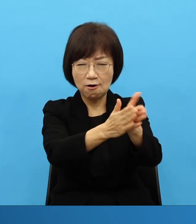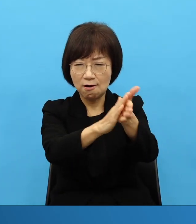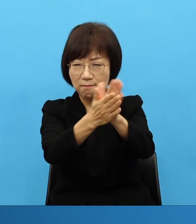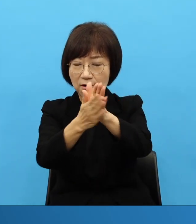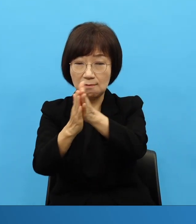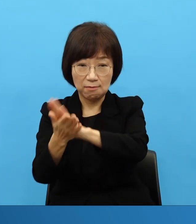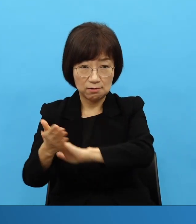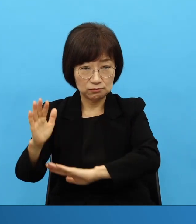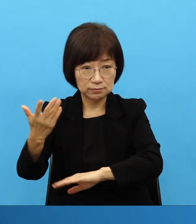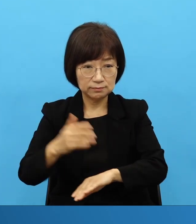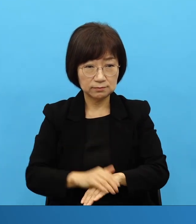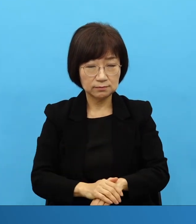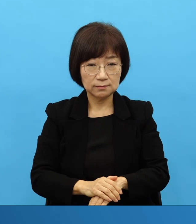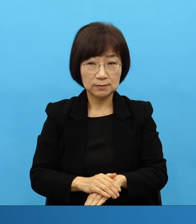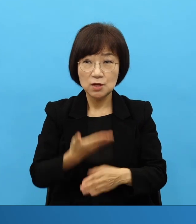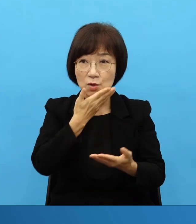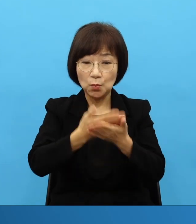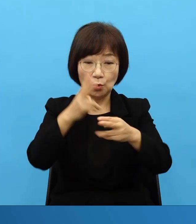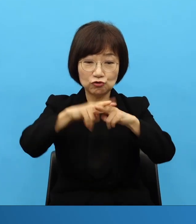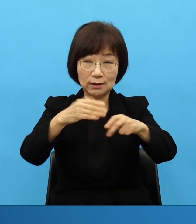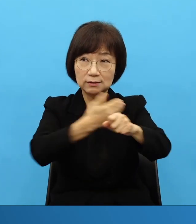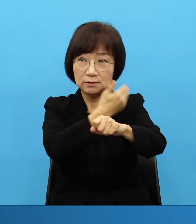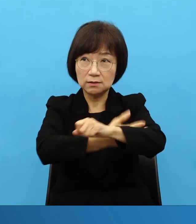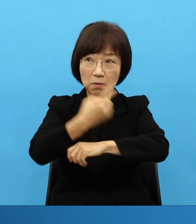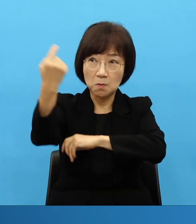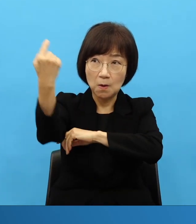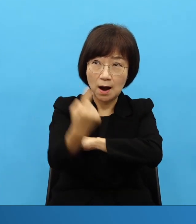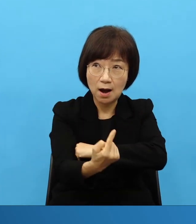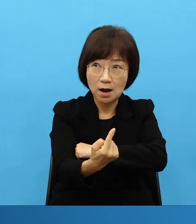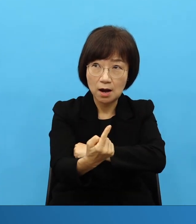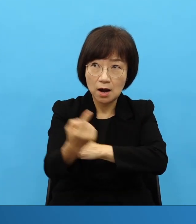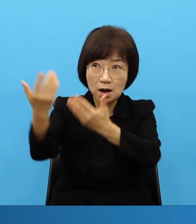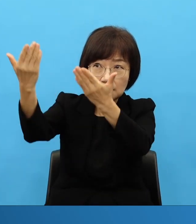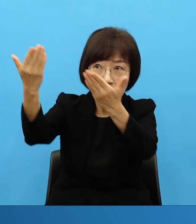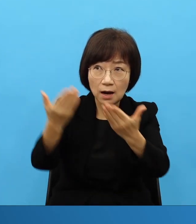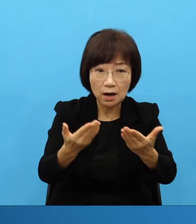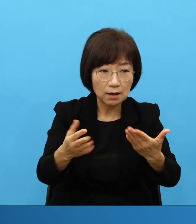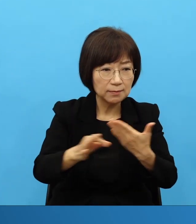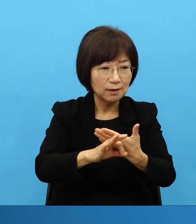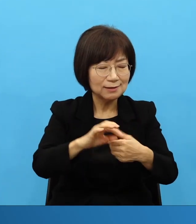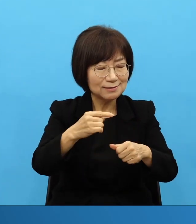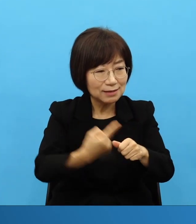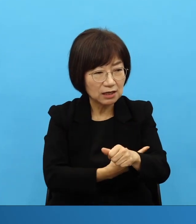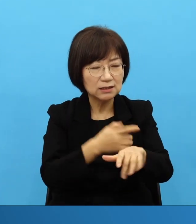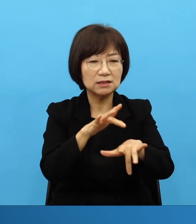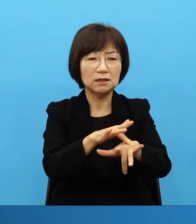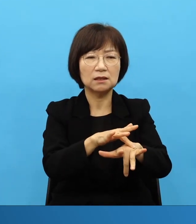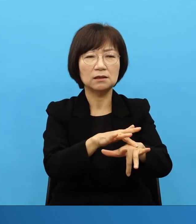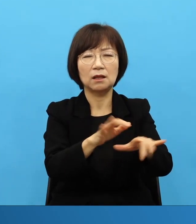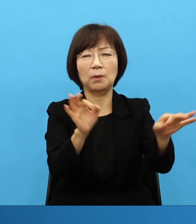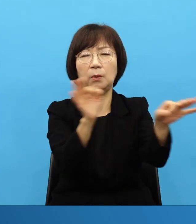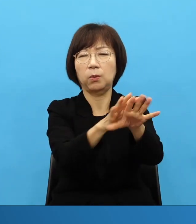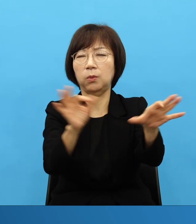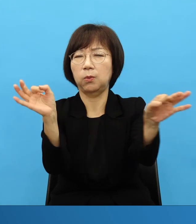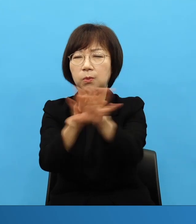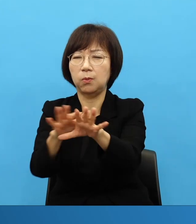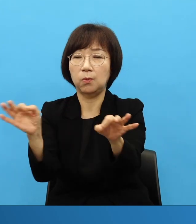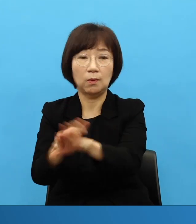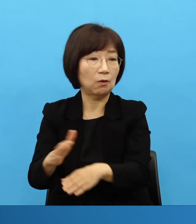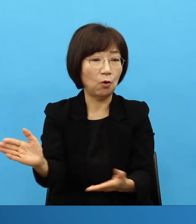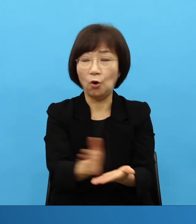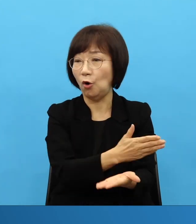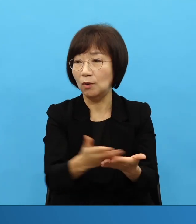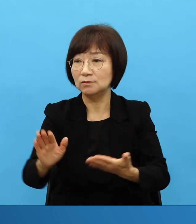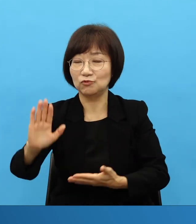임하면 흑암 세력들이 없어지기 시작해요. When the power of the throne comes upon you, all the forces of darkness 아니 disappears. 여러분 회사에 여러분 산업체